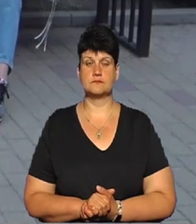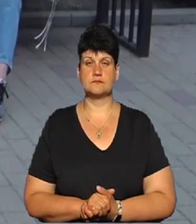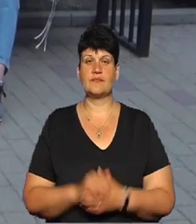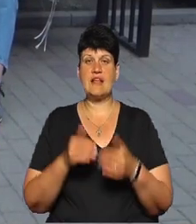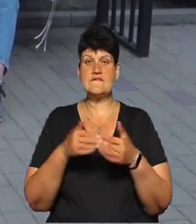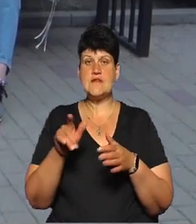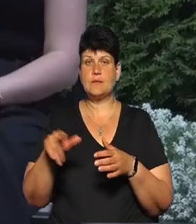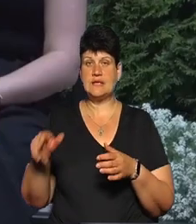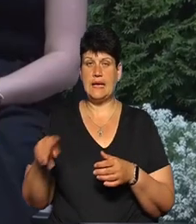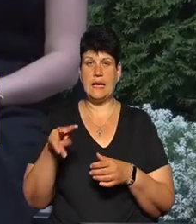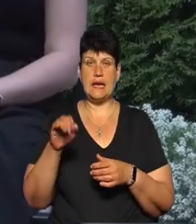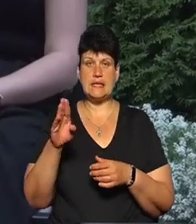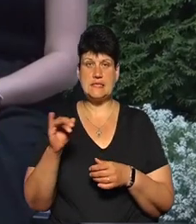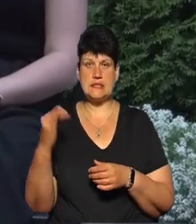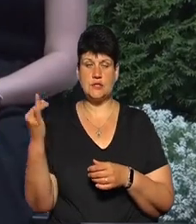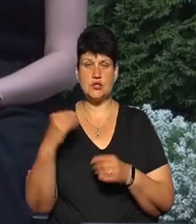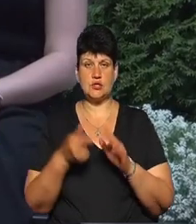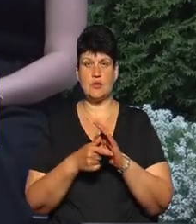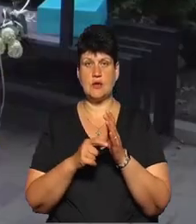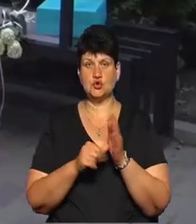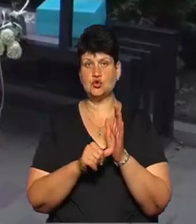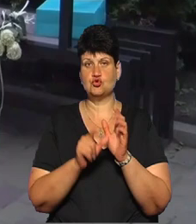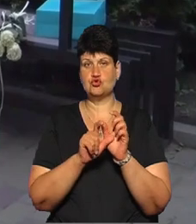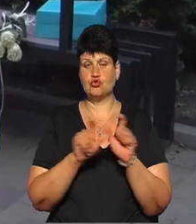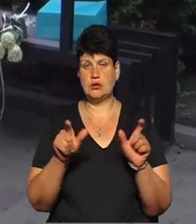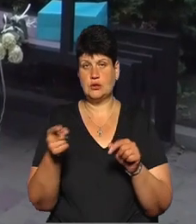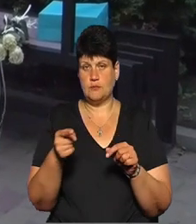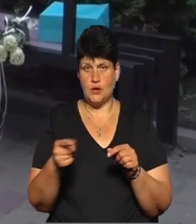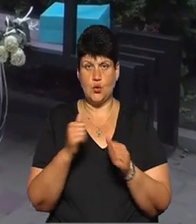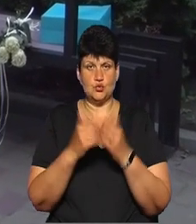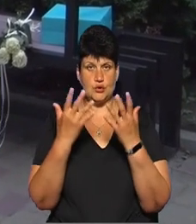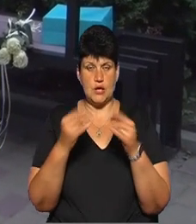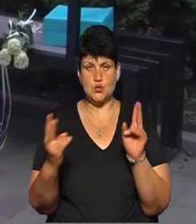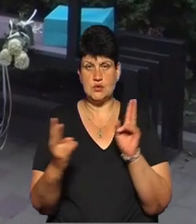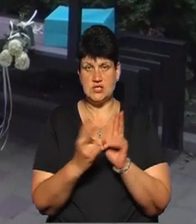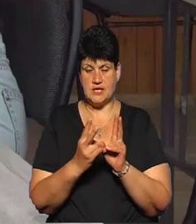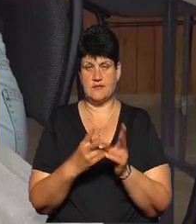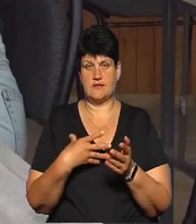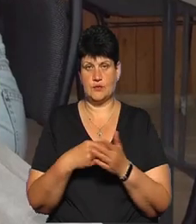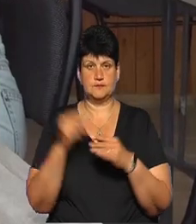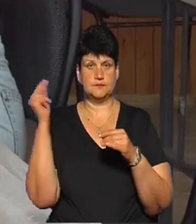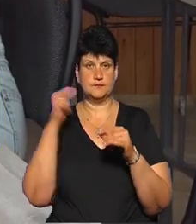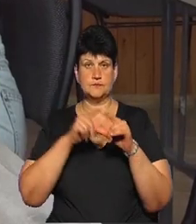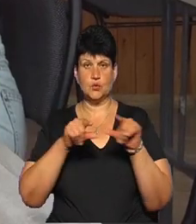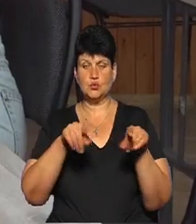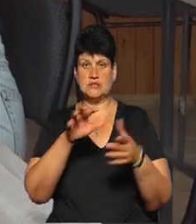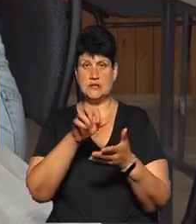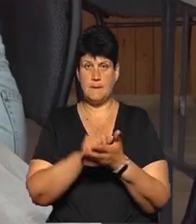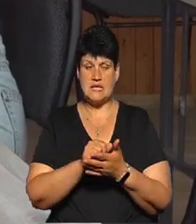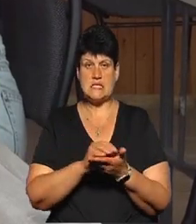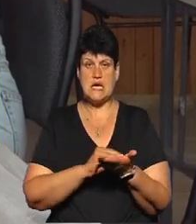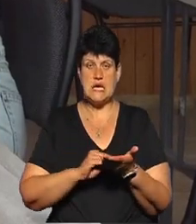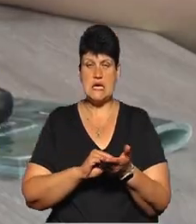Випускники ліцейного історичного класу 6-ї школи Тернополя щодня зустрічаються в рідному навчальному закладі. Тут займаються з